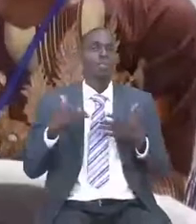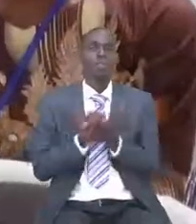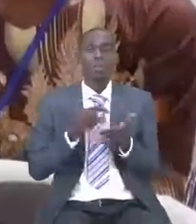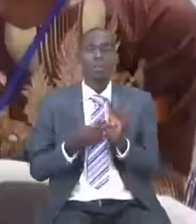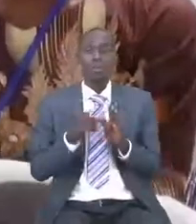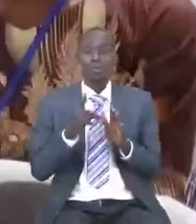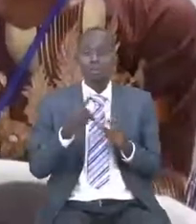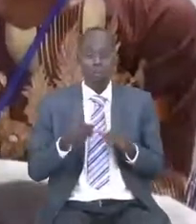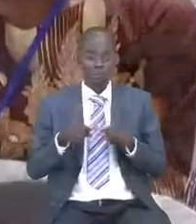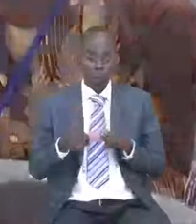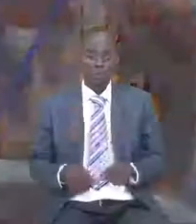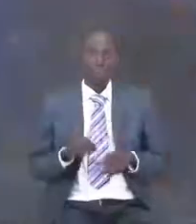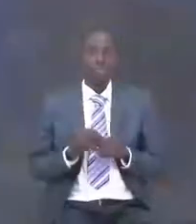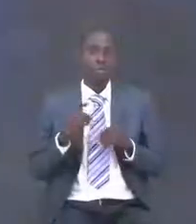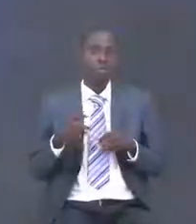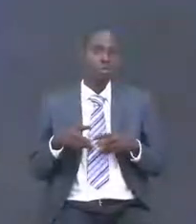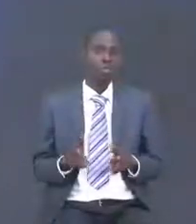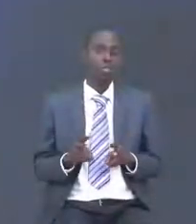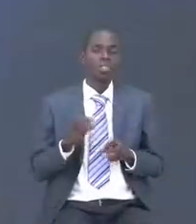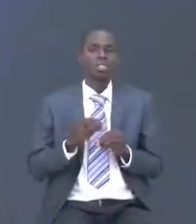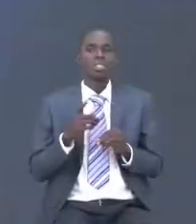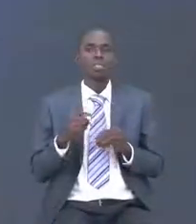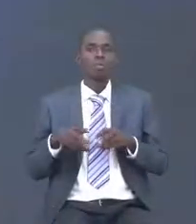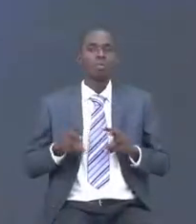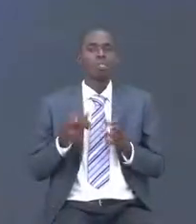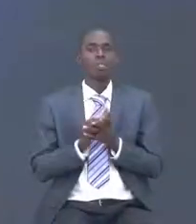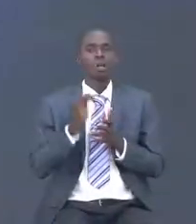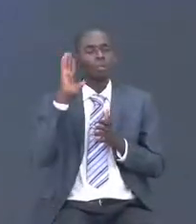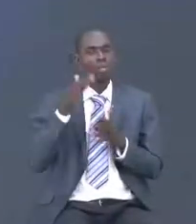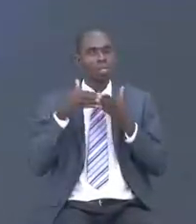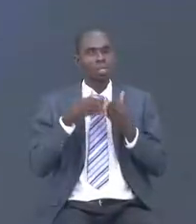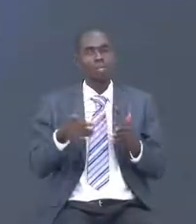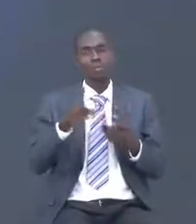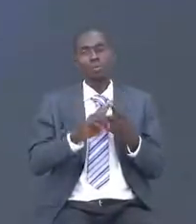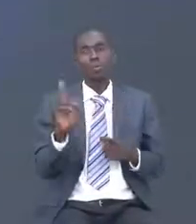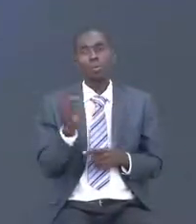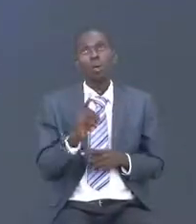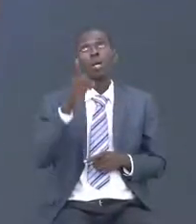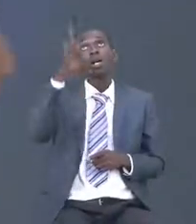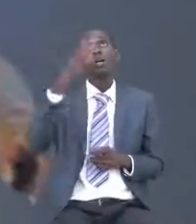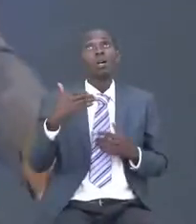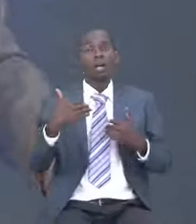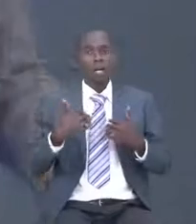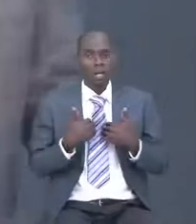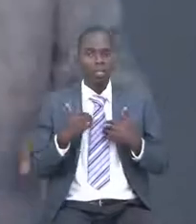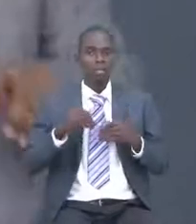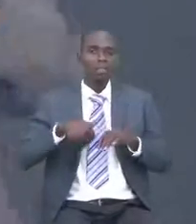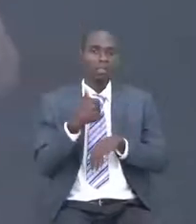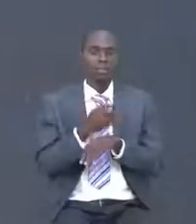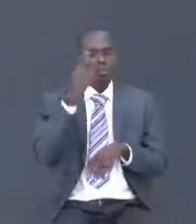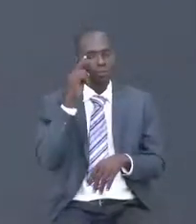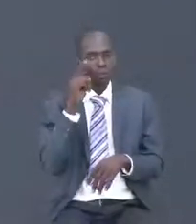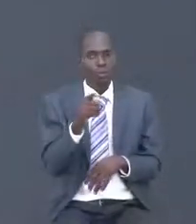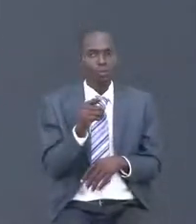pour la vie. C'est-à-dire, tu demeures dans le chemin. Sur le chemin qui te conduit à là